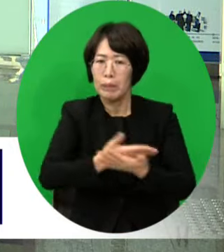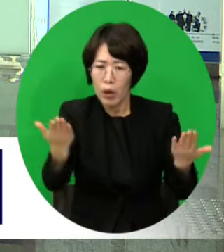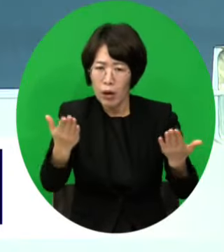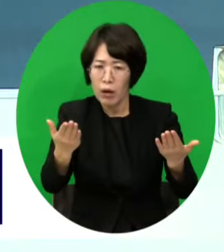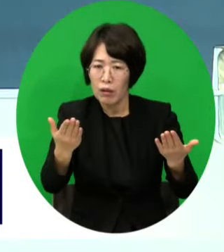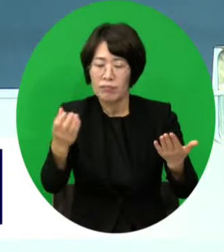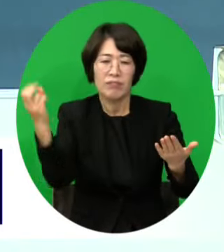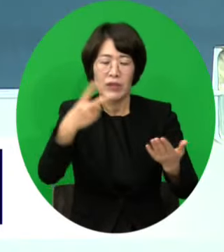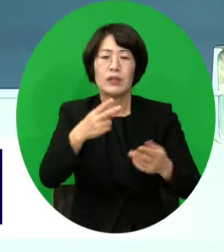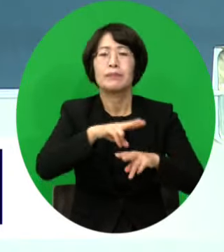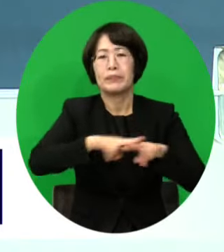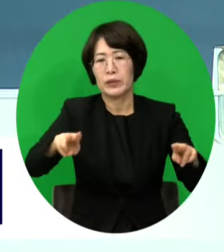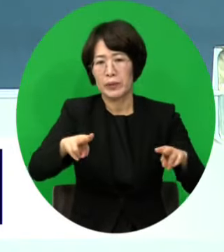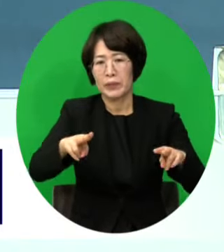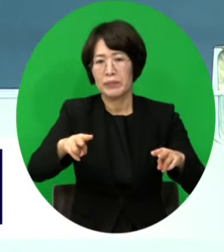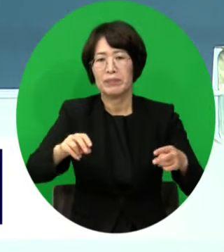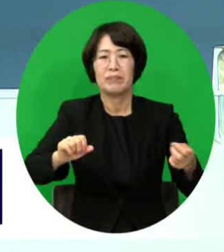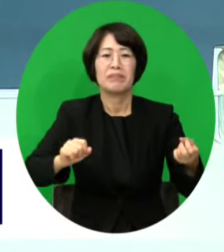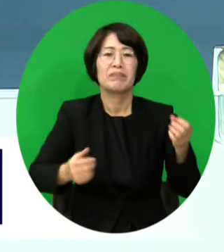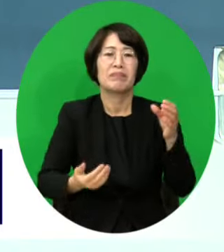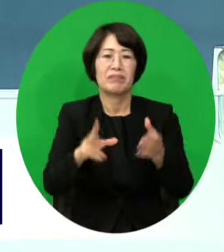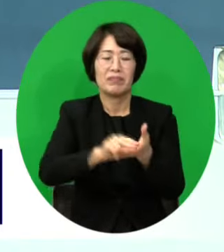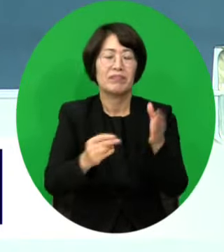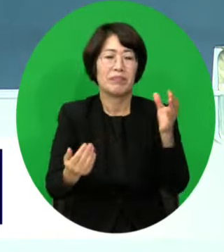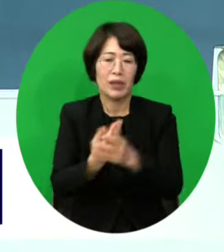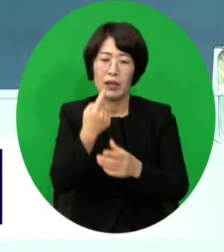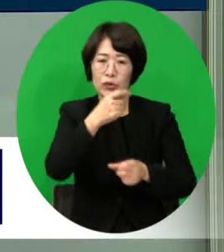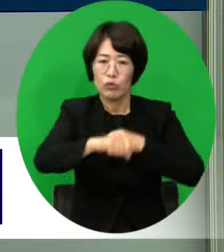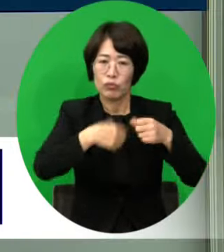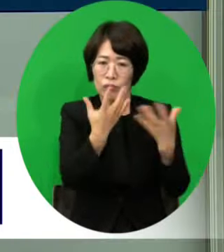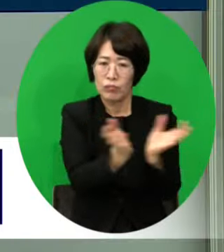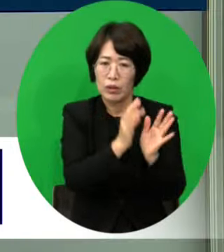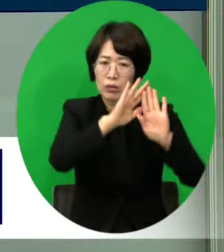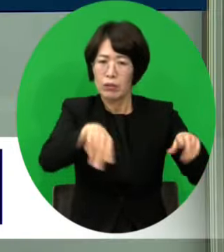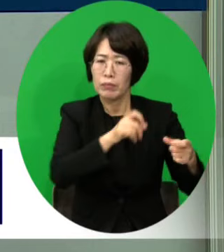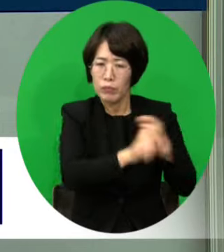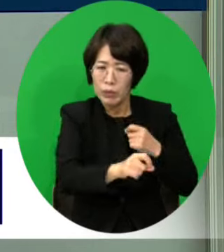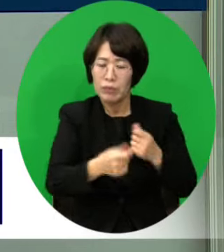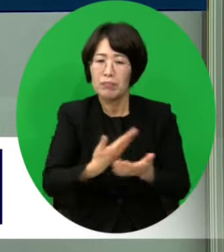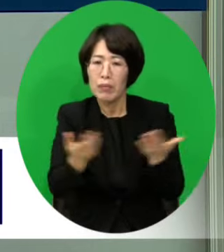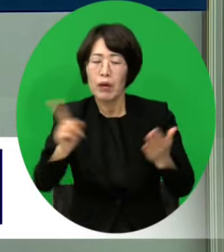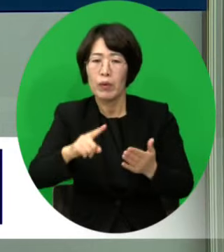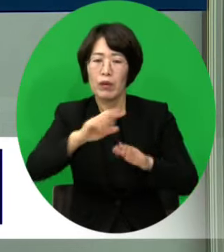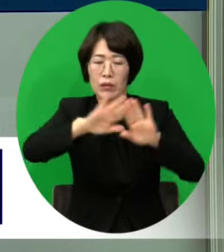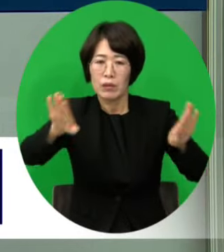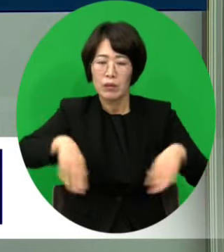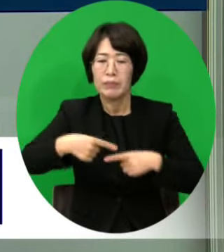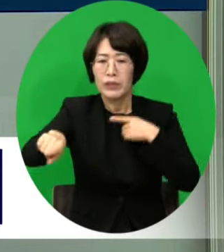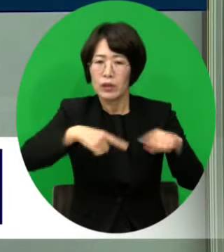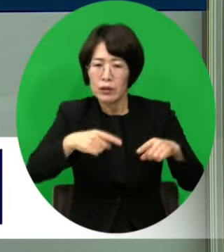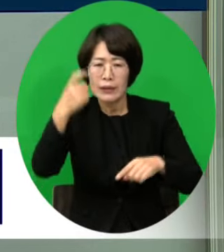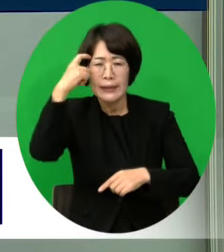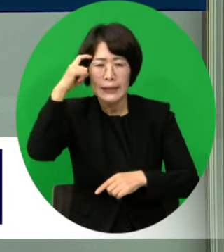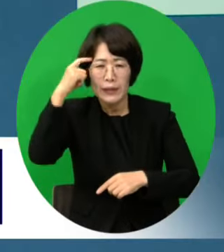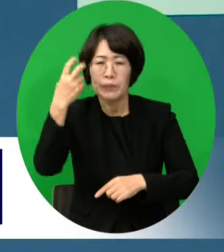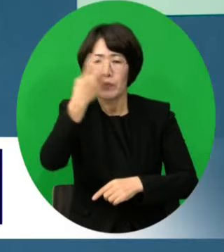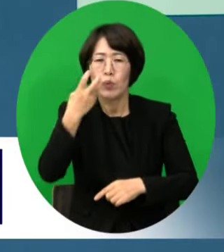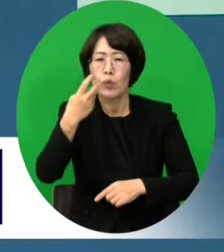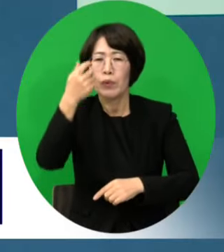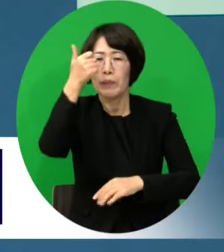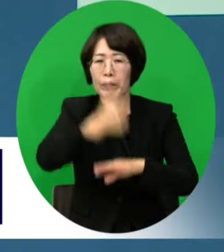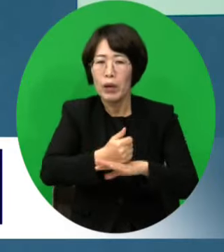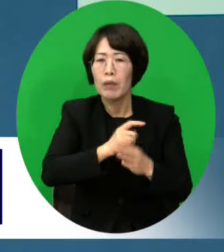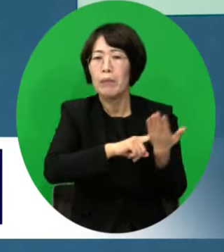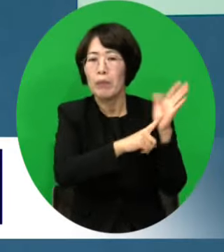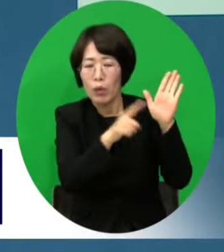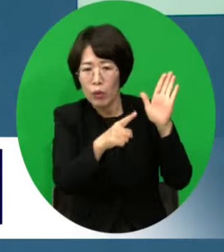취소하는 소동을 빚었습니다 민주당 전남 도당이 배포한 전남 정치 인식 조사 결과 보고서에는